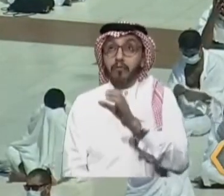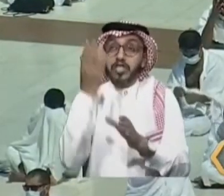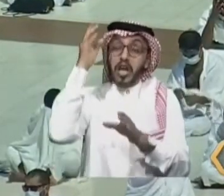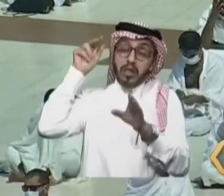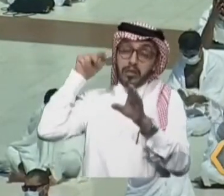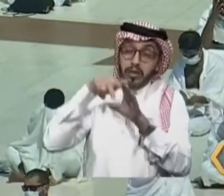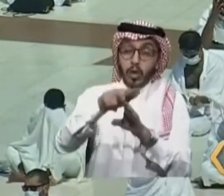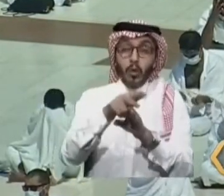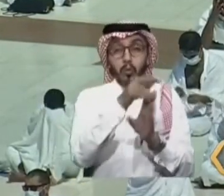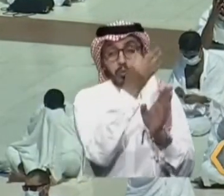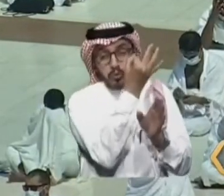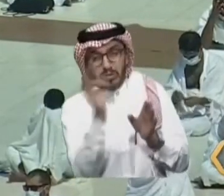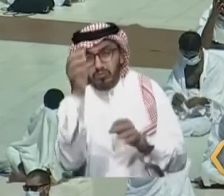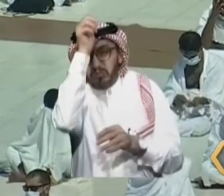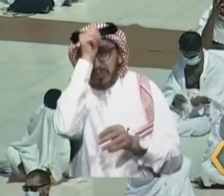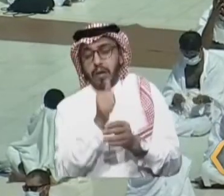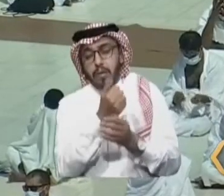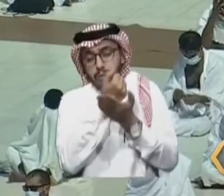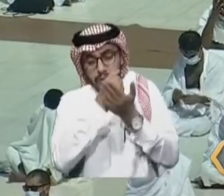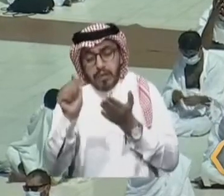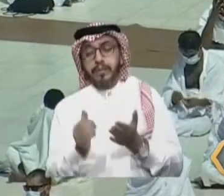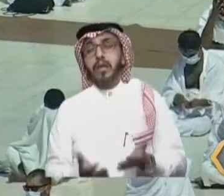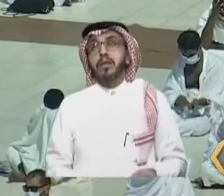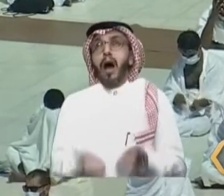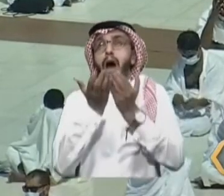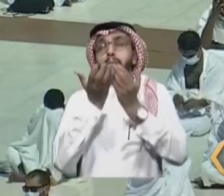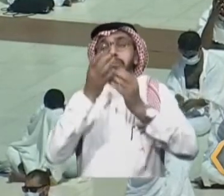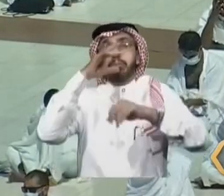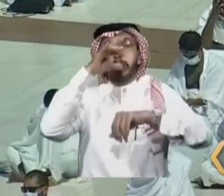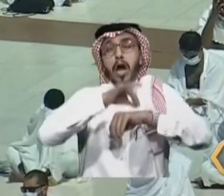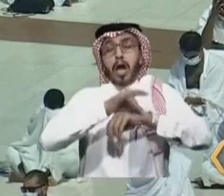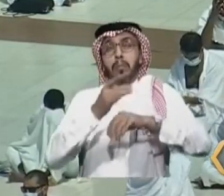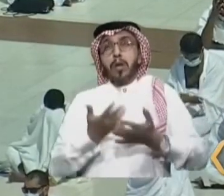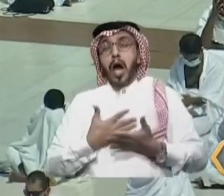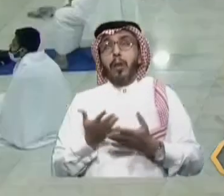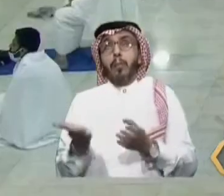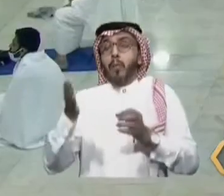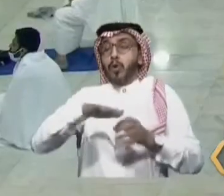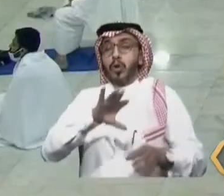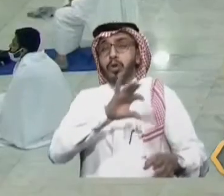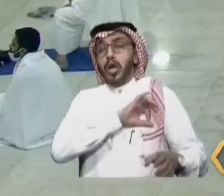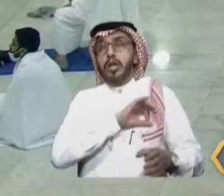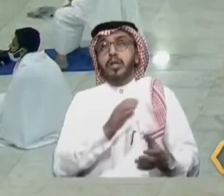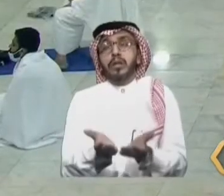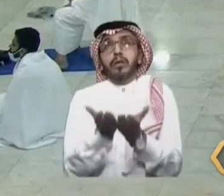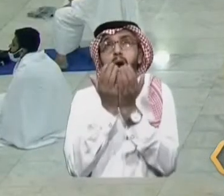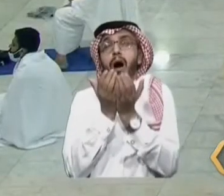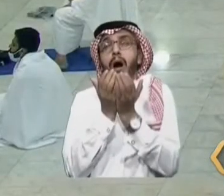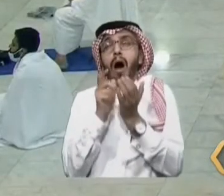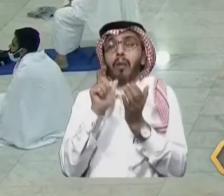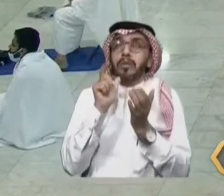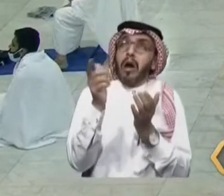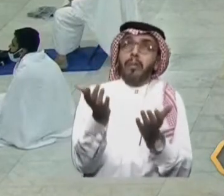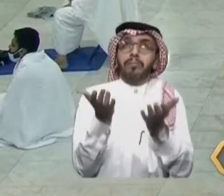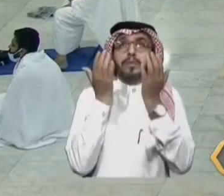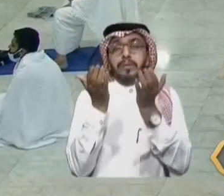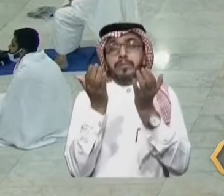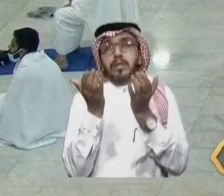نقمتك وجميع سخطك. اللهم اشف مرضانا وارحم موتانا، وبلغنا فيما يرضيك